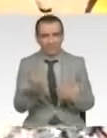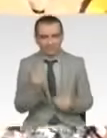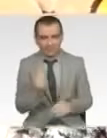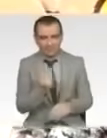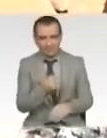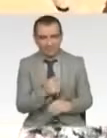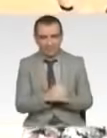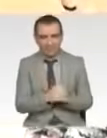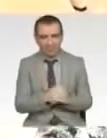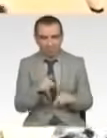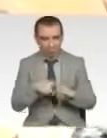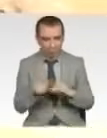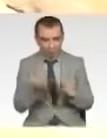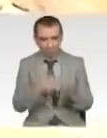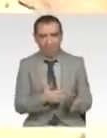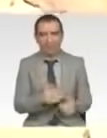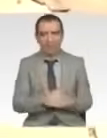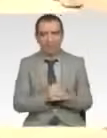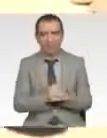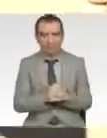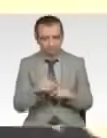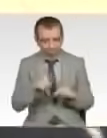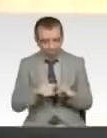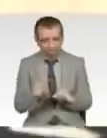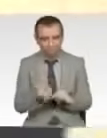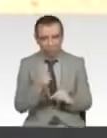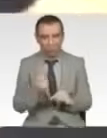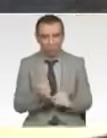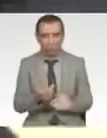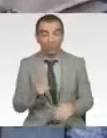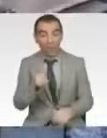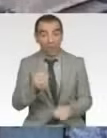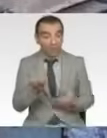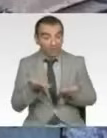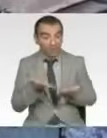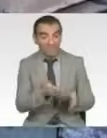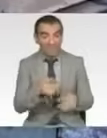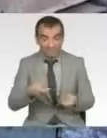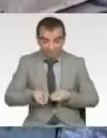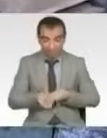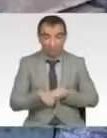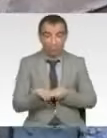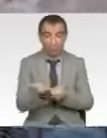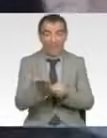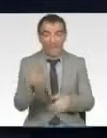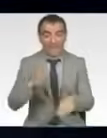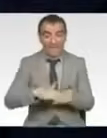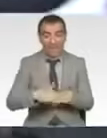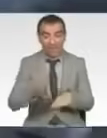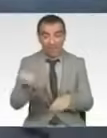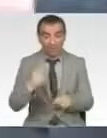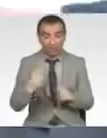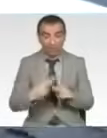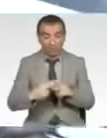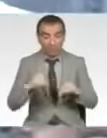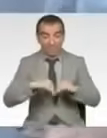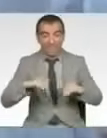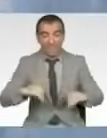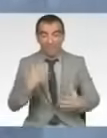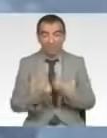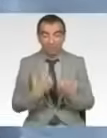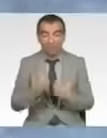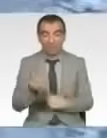misin? Hoş bulduk, hoş bulduk. Fırın küreğini eline alan Ayşe Hanım hızlıca pideleri